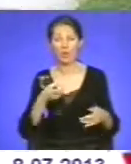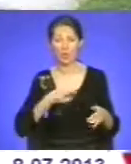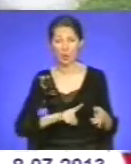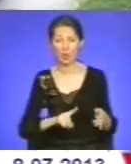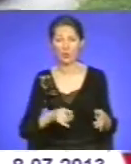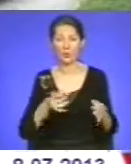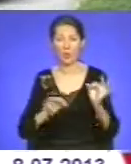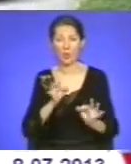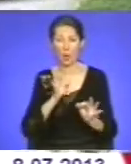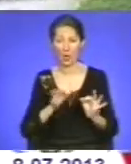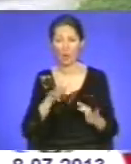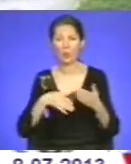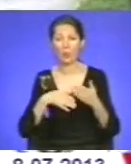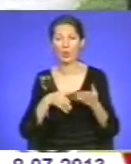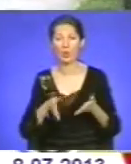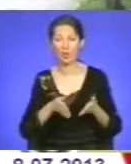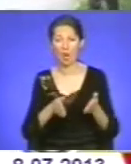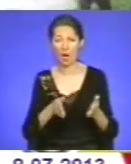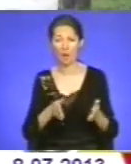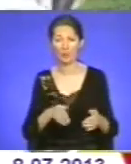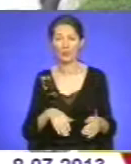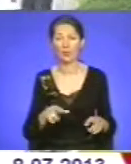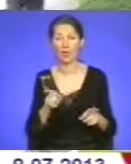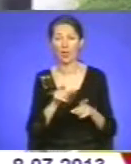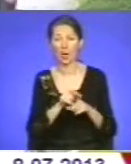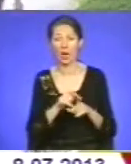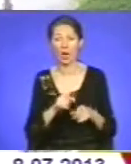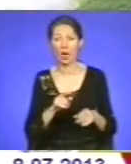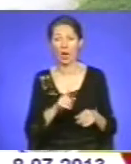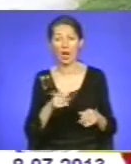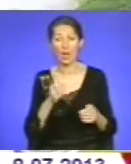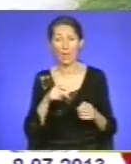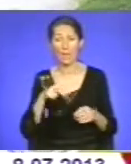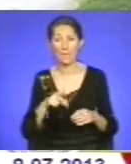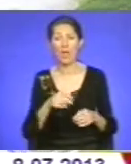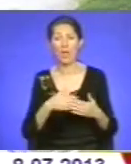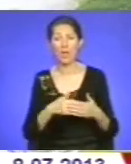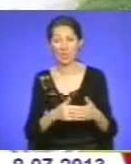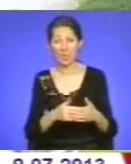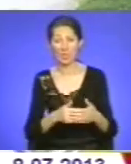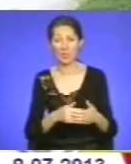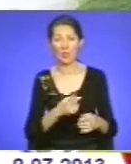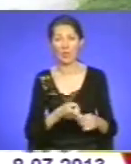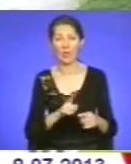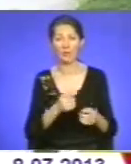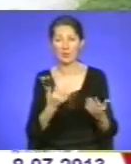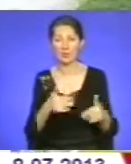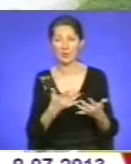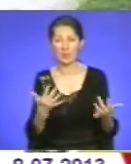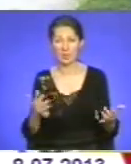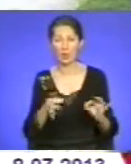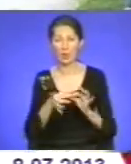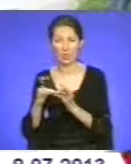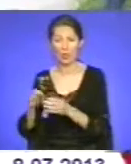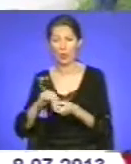подружні, вагітності часто не плануються, прибігають вже вагітними, вже з певними ускладненнями, проблемами, які потрібно вже вирішувати негайно